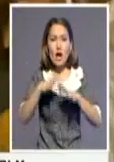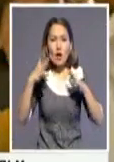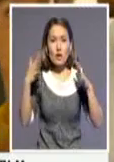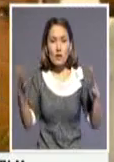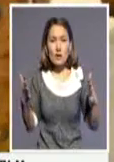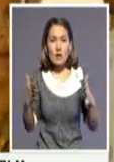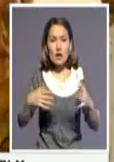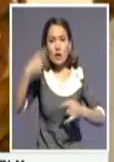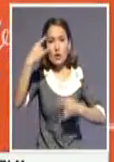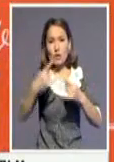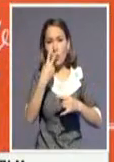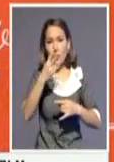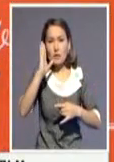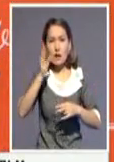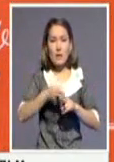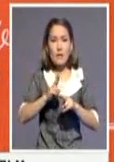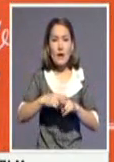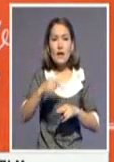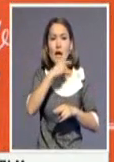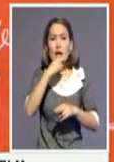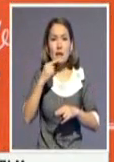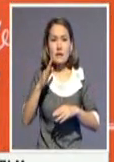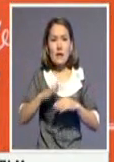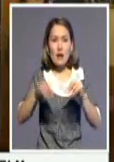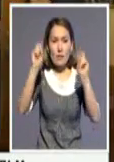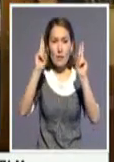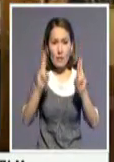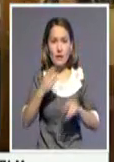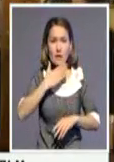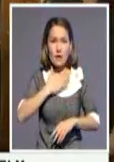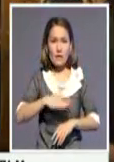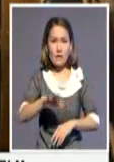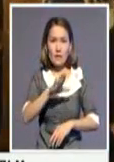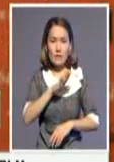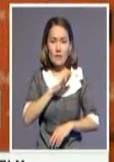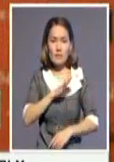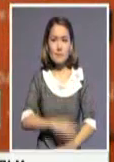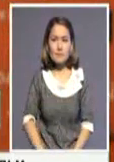үлкен прокатқа шығады. Туындының премьерасына қатысқан ресейлік мамандар оны жоғары бағалады.